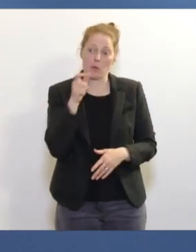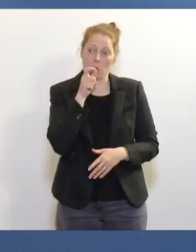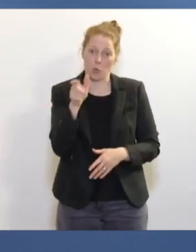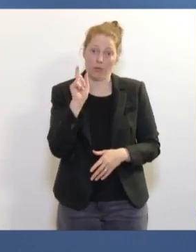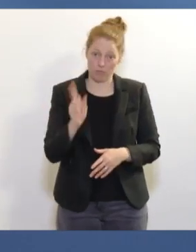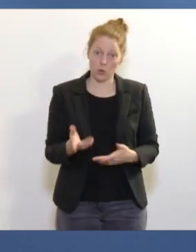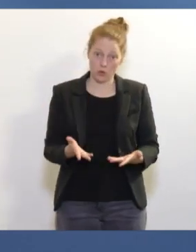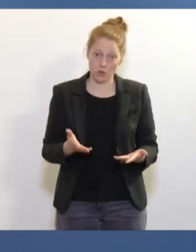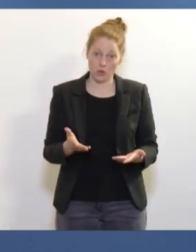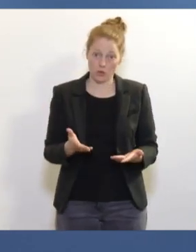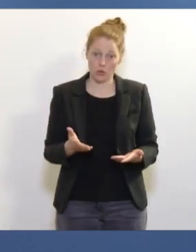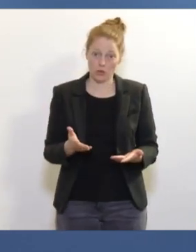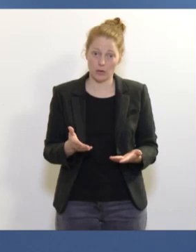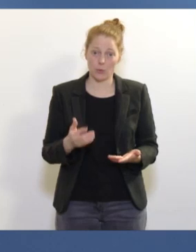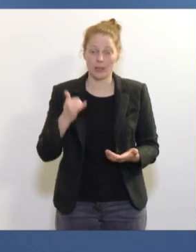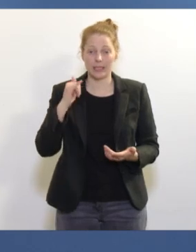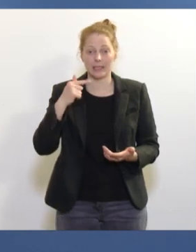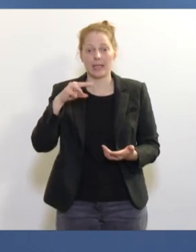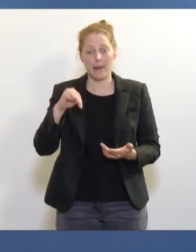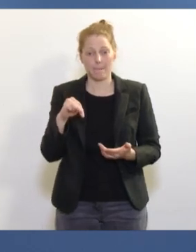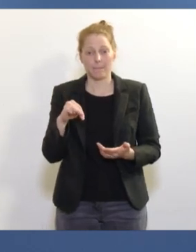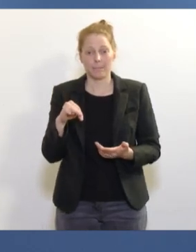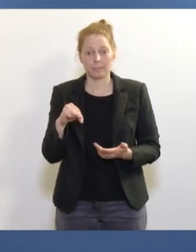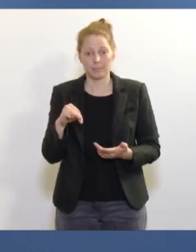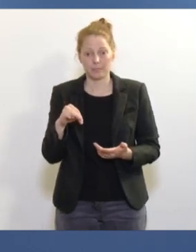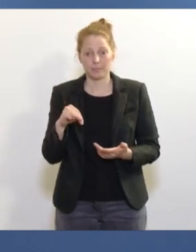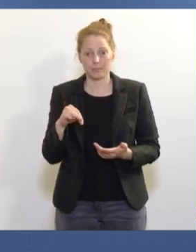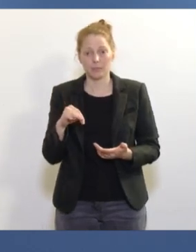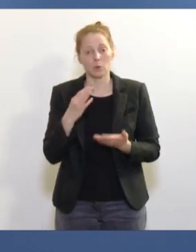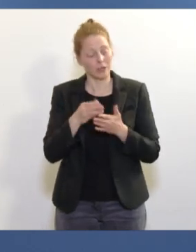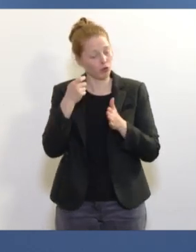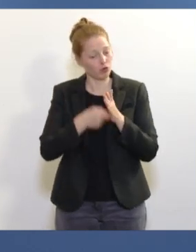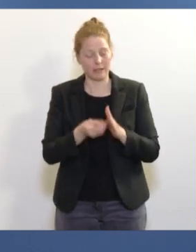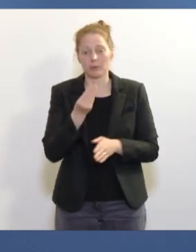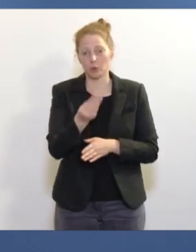gehen, wir können das GTM-Leute konnten hier erbischt machen und sind noch Sanktionen geholt.